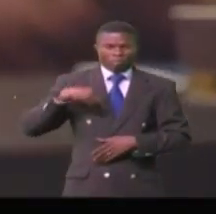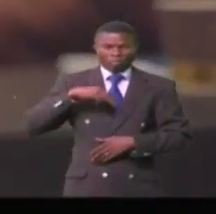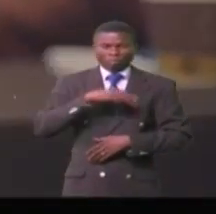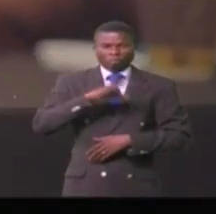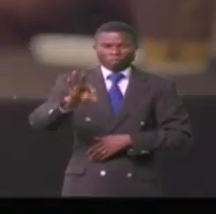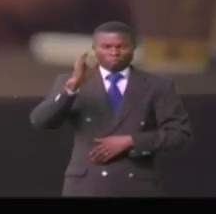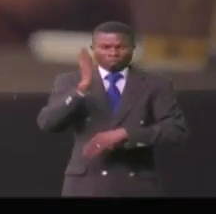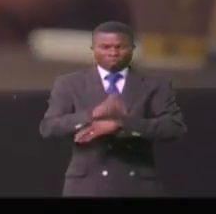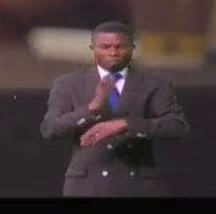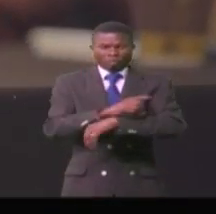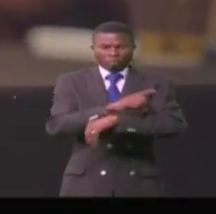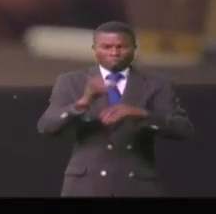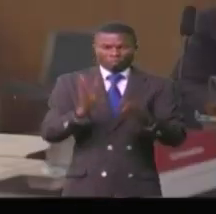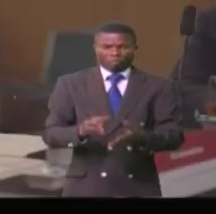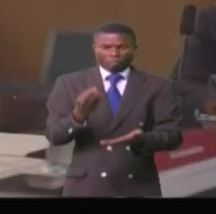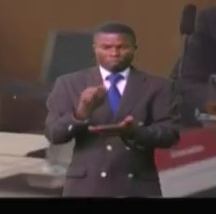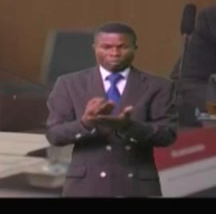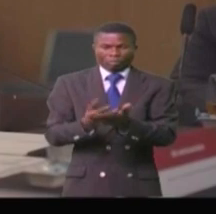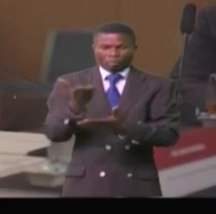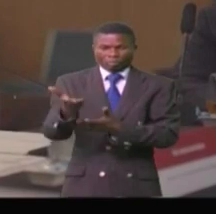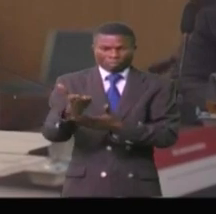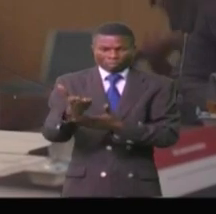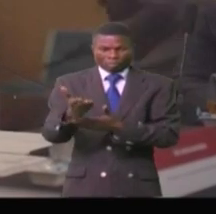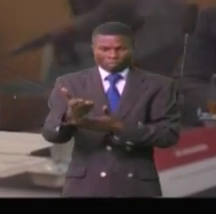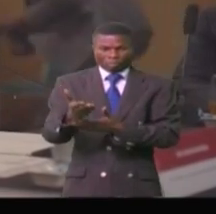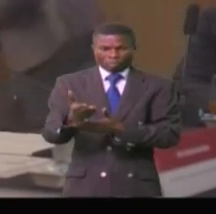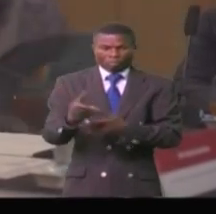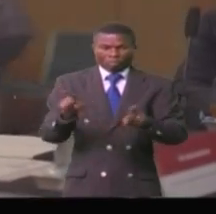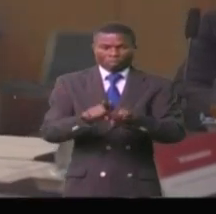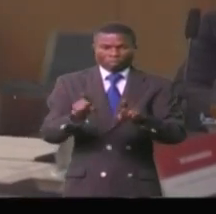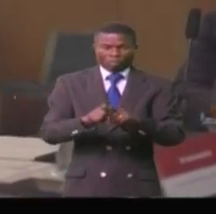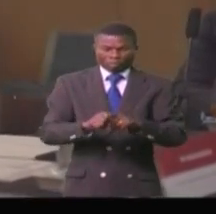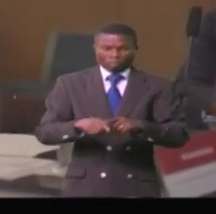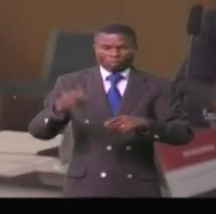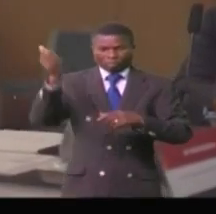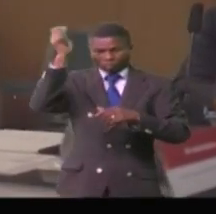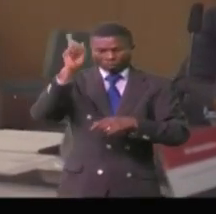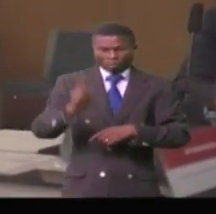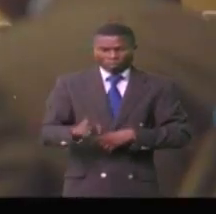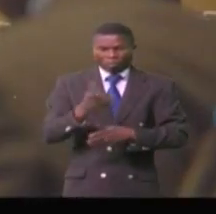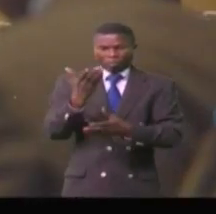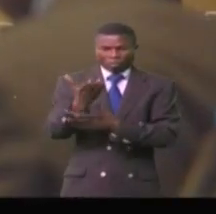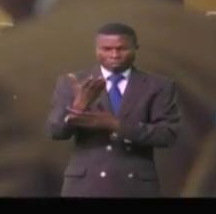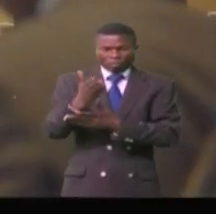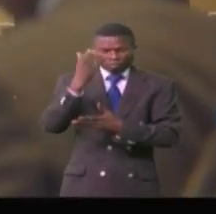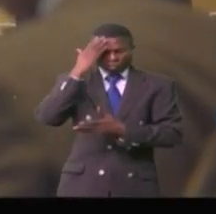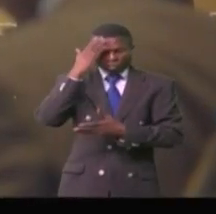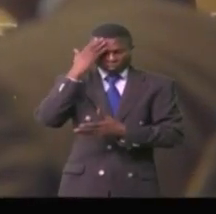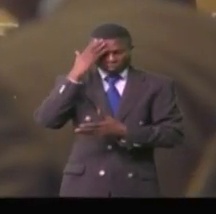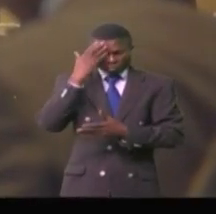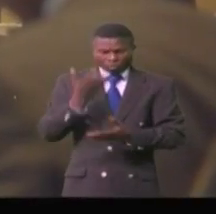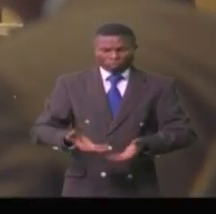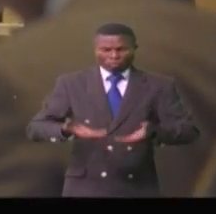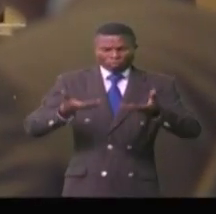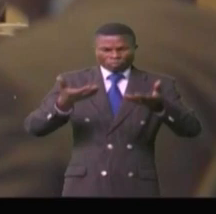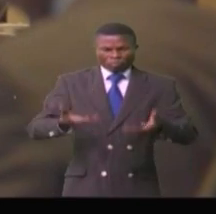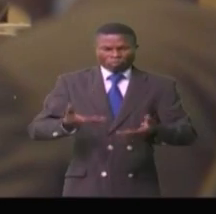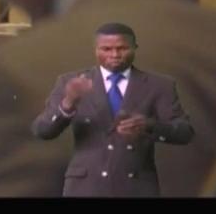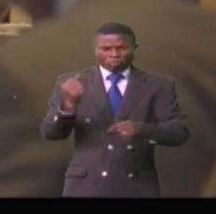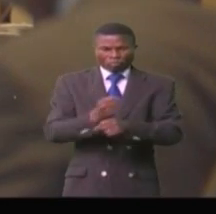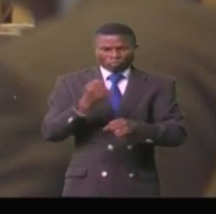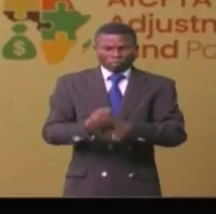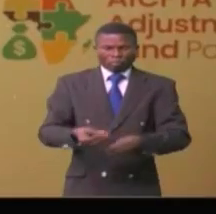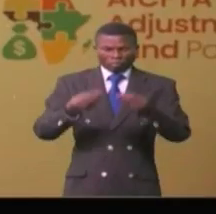désignés du conseil d'administration du fonds d'ajustement selon les sous-régions d'Afrique. Il a pleine conscience de la lourdeur de la mission qui leur